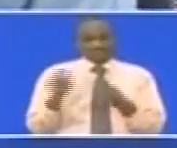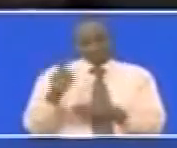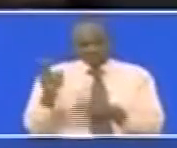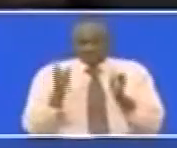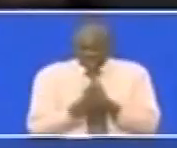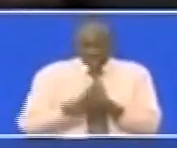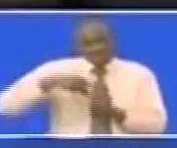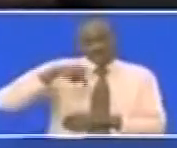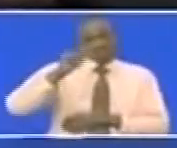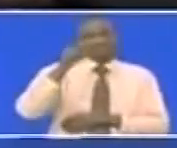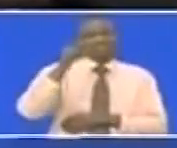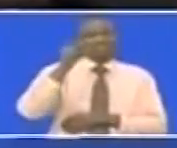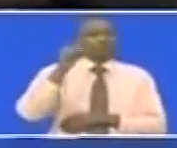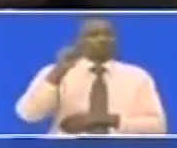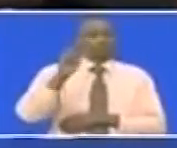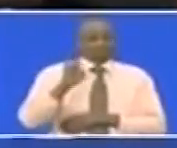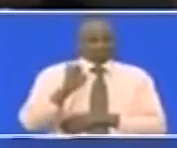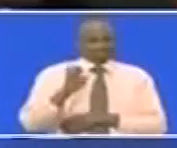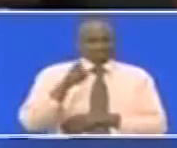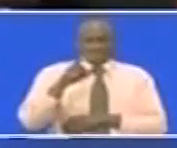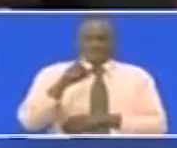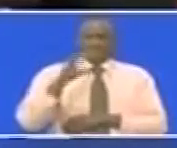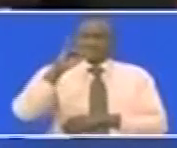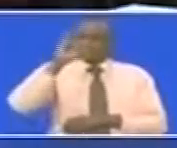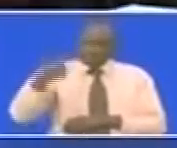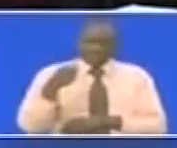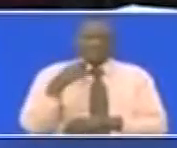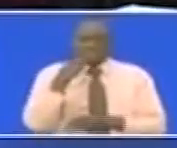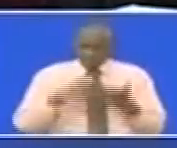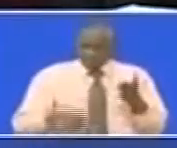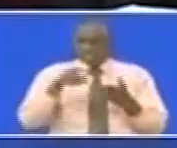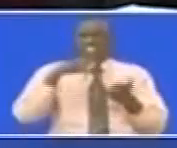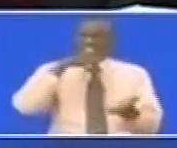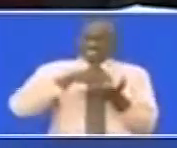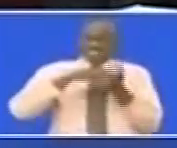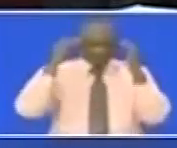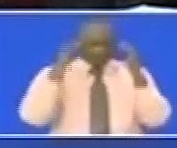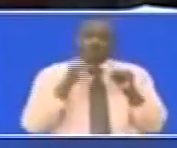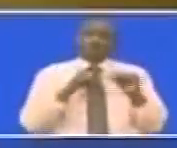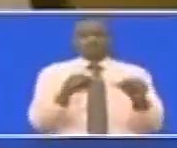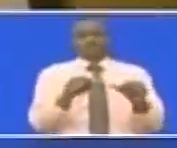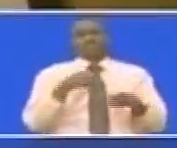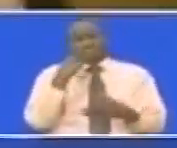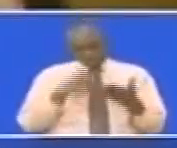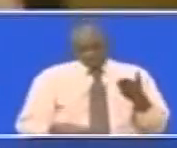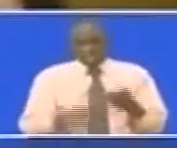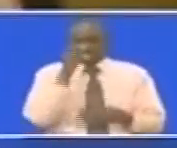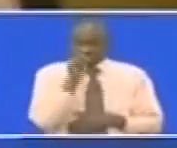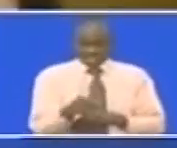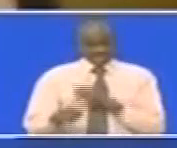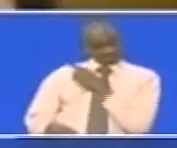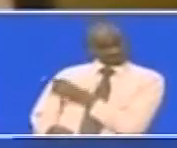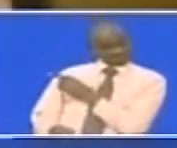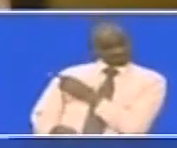Constitution. Jaji mkuu aidha amekariri kuwa hataangazia kesi ambayo bado ipo katika mahakama. Hii ni baada ya jaji Kalpana Rawal na Philip